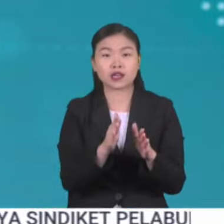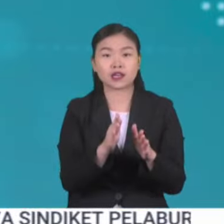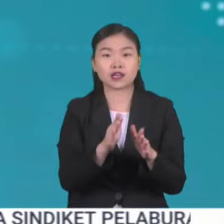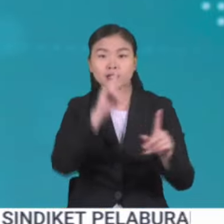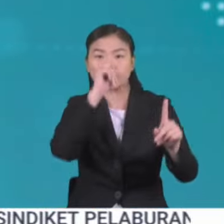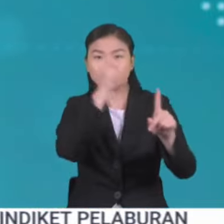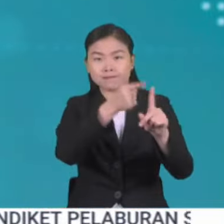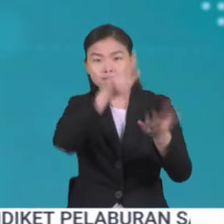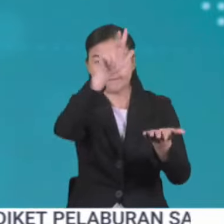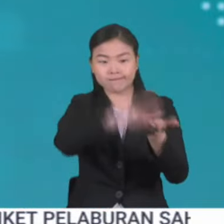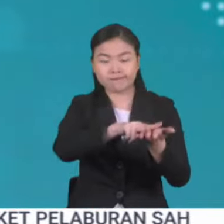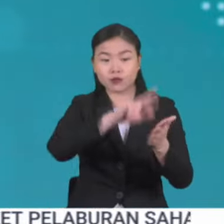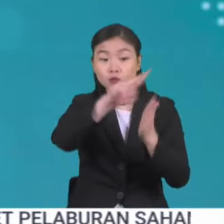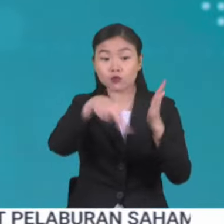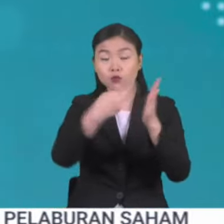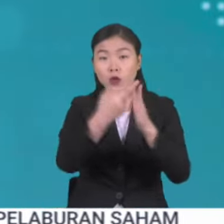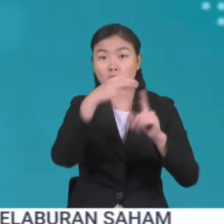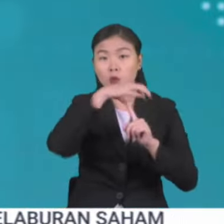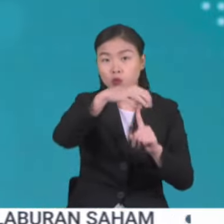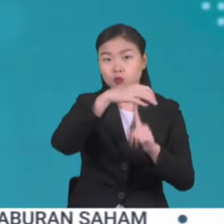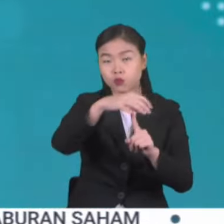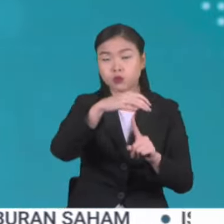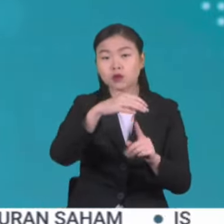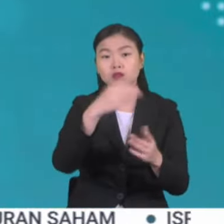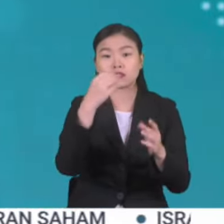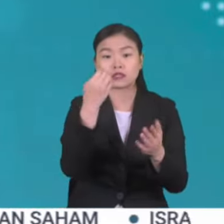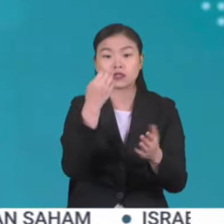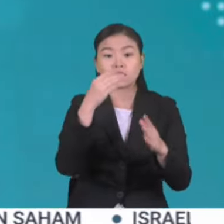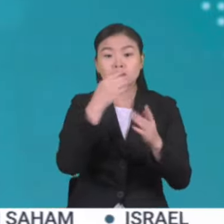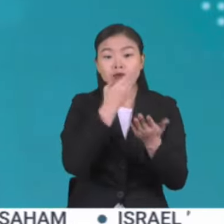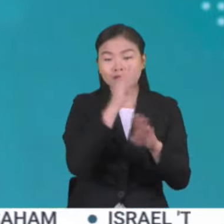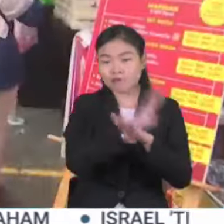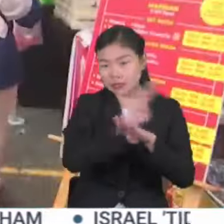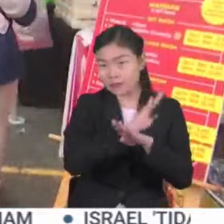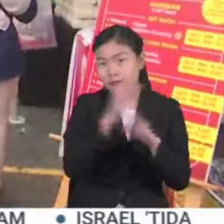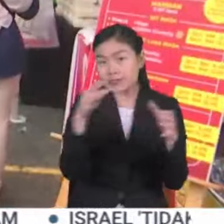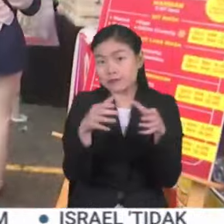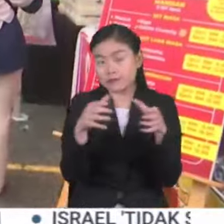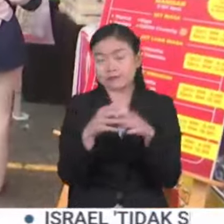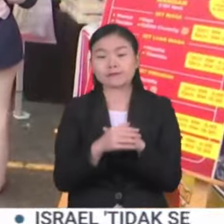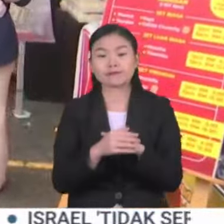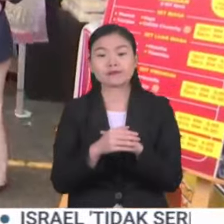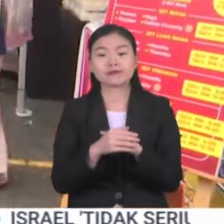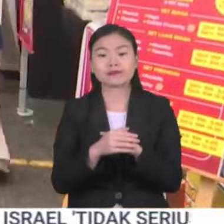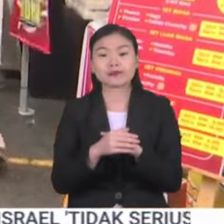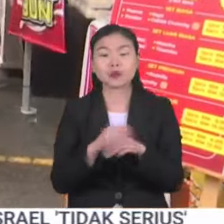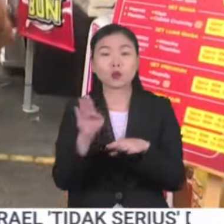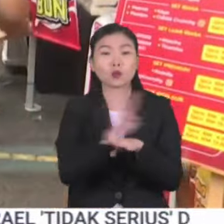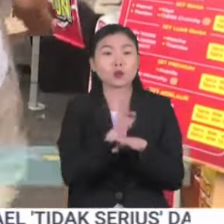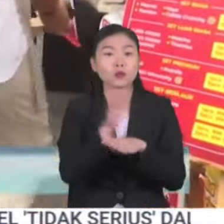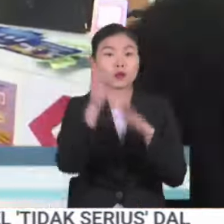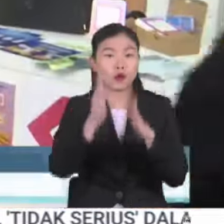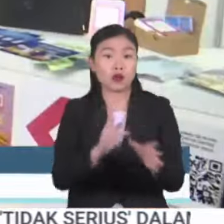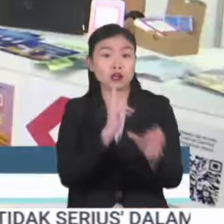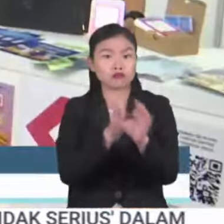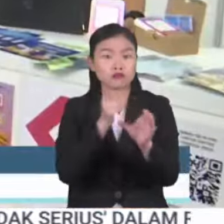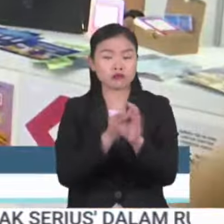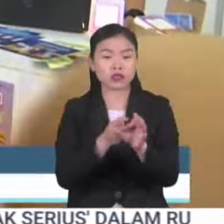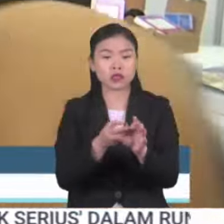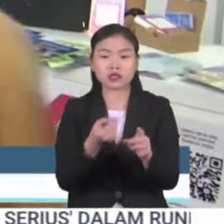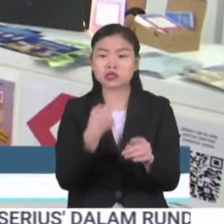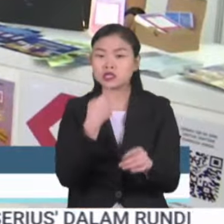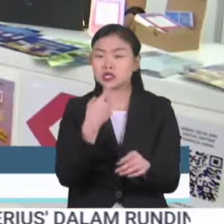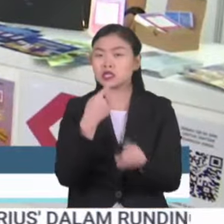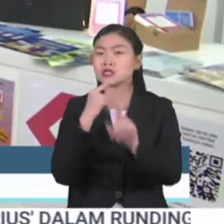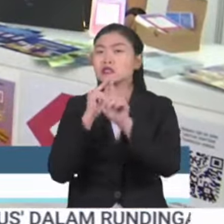peranan penjajah dan peniaga kecil dalam ekonomi negara. Peniaga dan agensi yang turut serta memberi respon positif